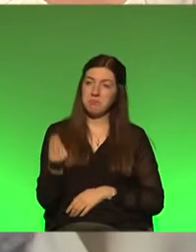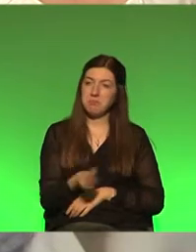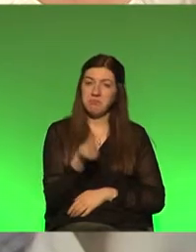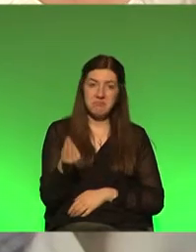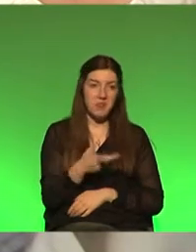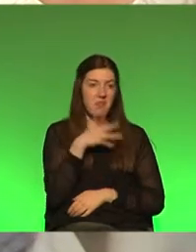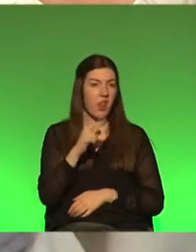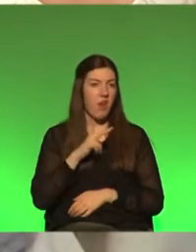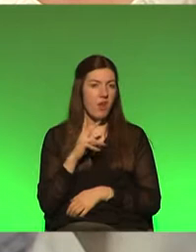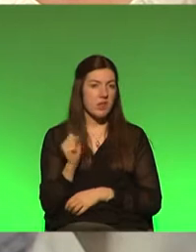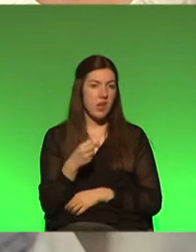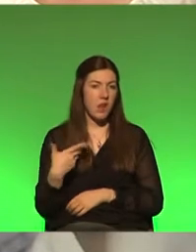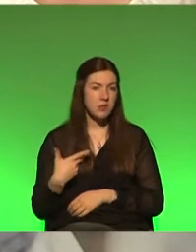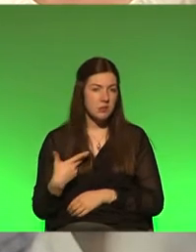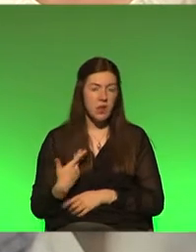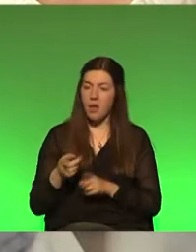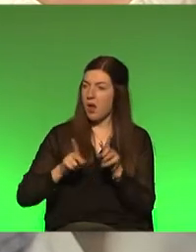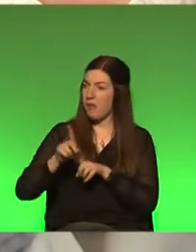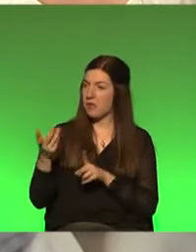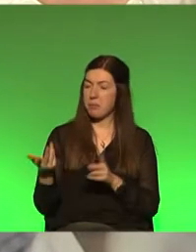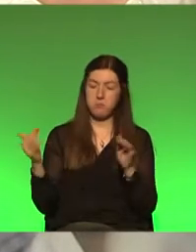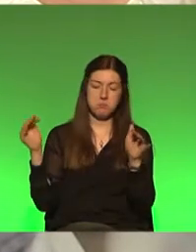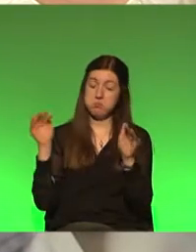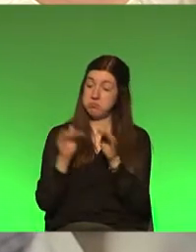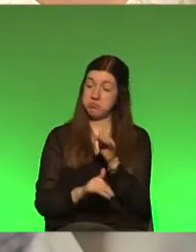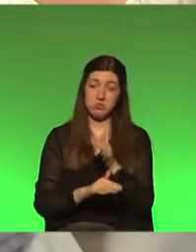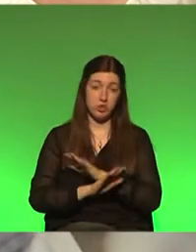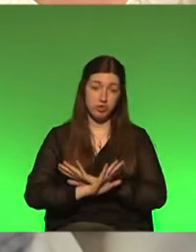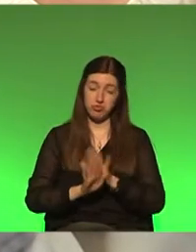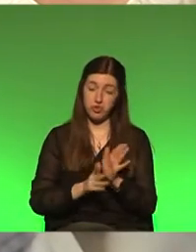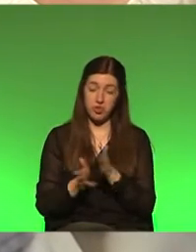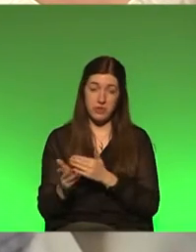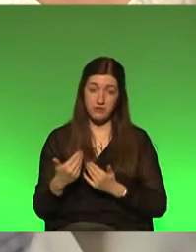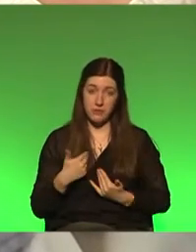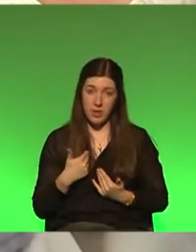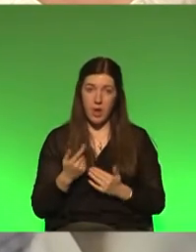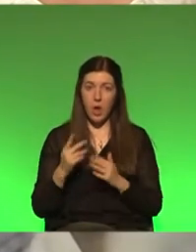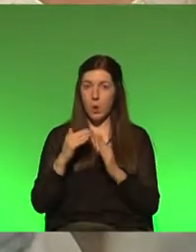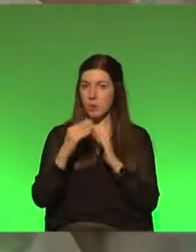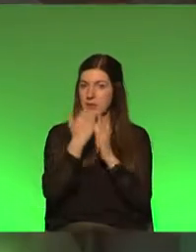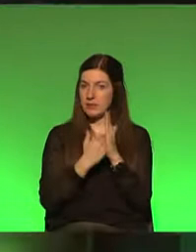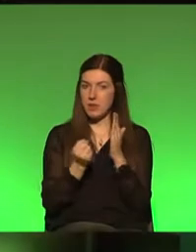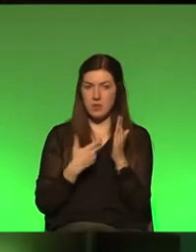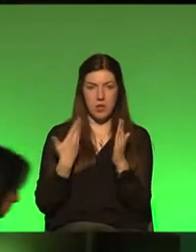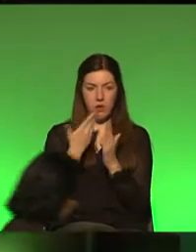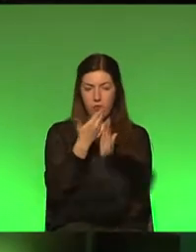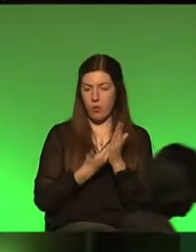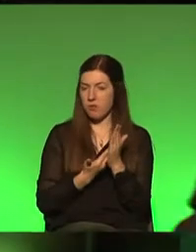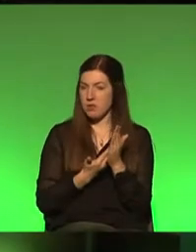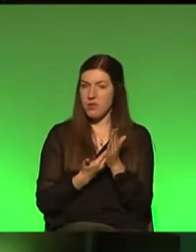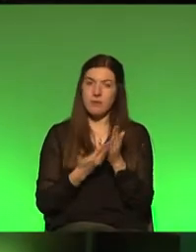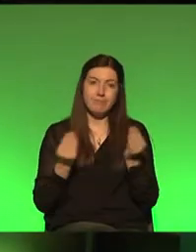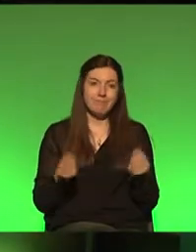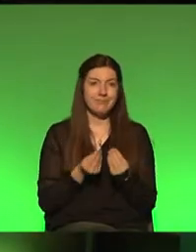viel erwarten. Die FDP ist ein Komplettausfall in dieser Landesregierung. Dieser Gesetzentwurf ist ein Armutszeugnis für